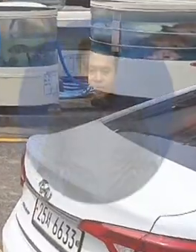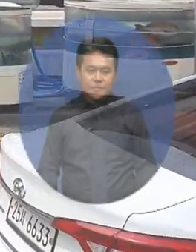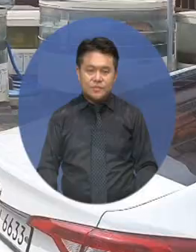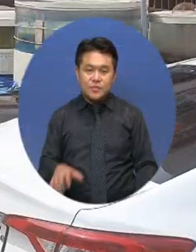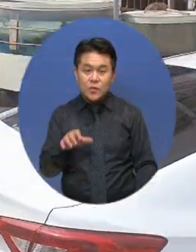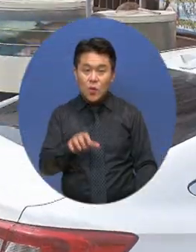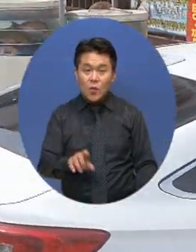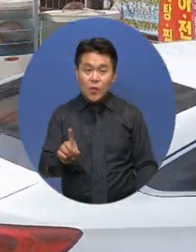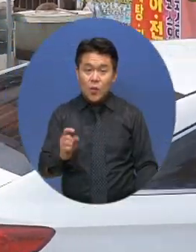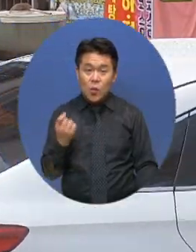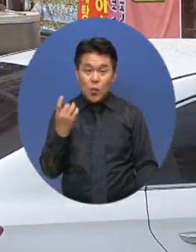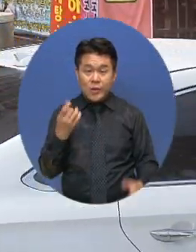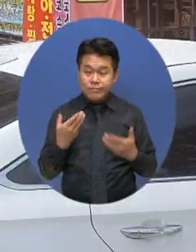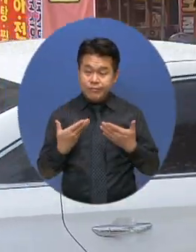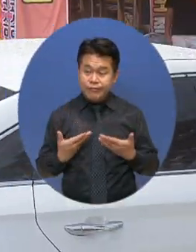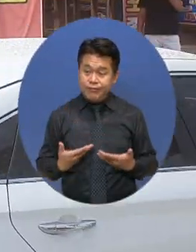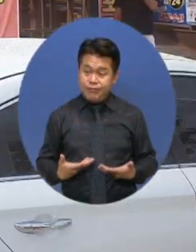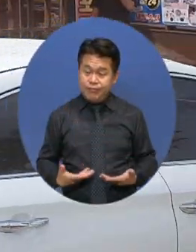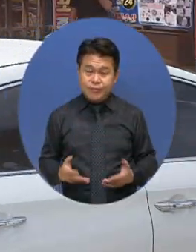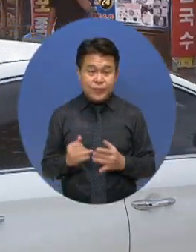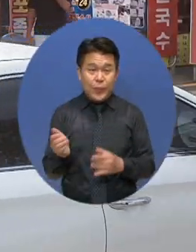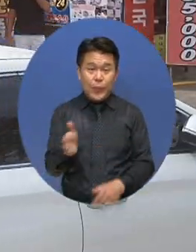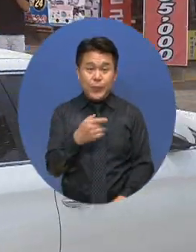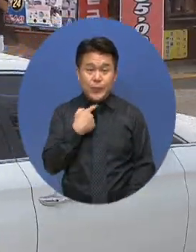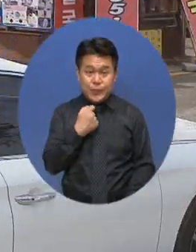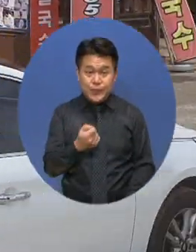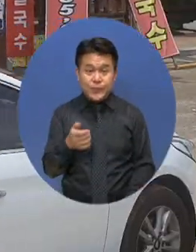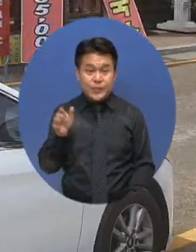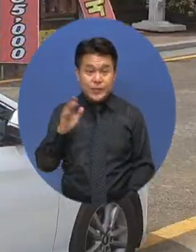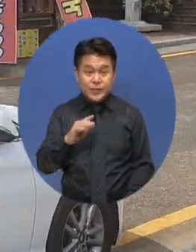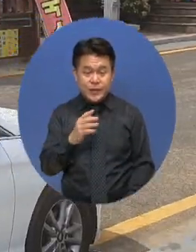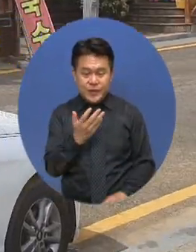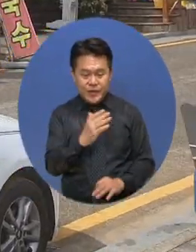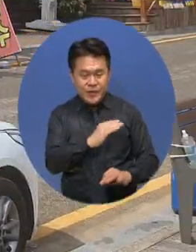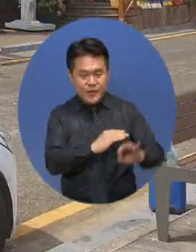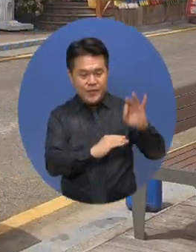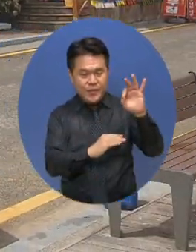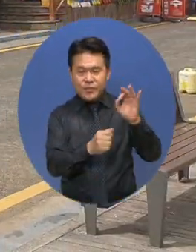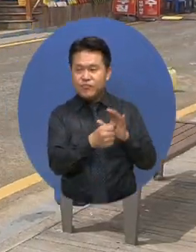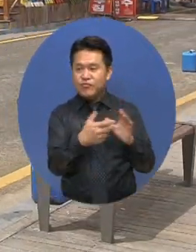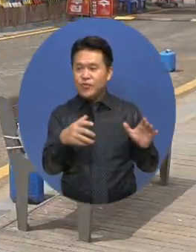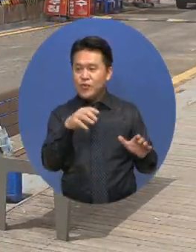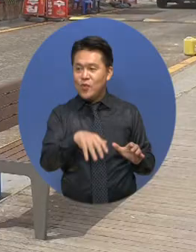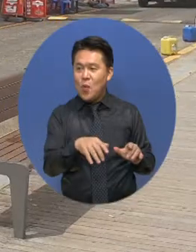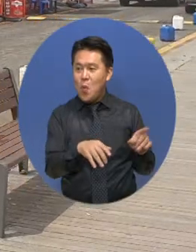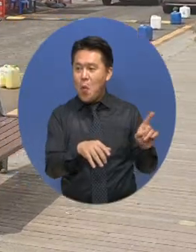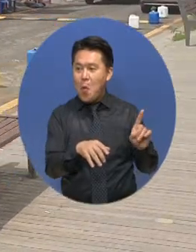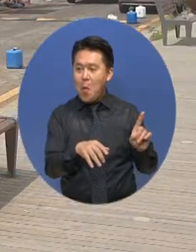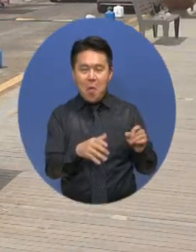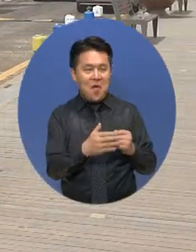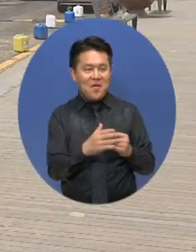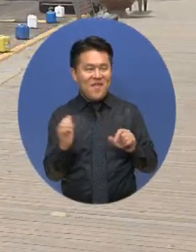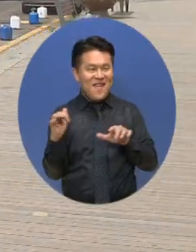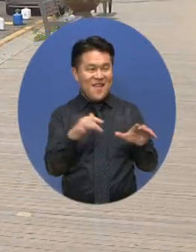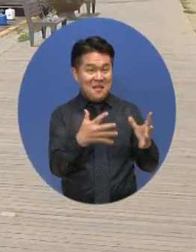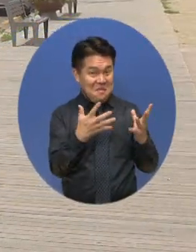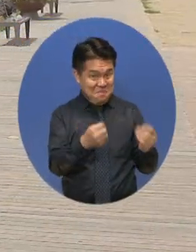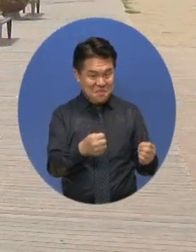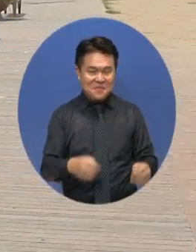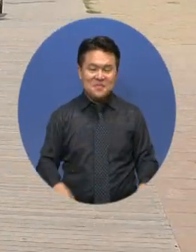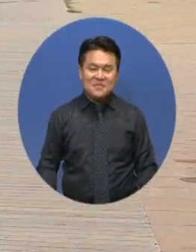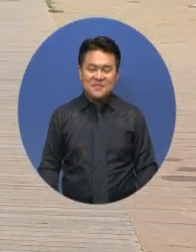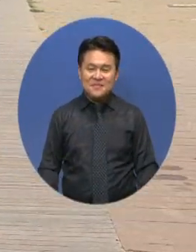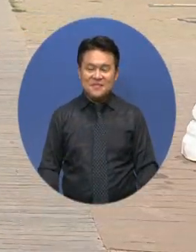외목마을은 조용하고 한적한 어촌이었는데 서해안에서 바다 일출을 볼 수 있는 곳으로 알려지면서 유명해진 곳입니다.